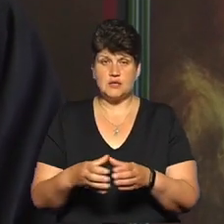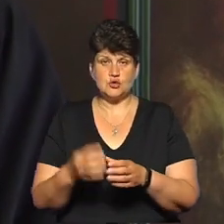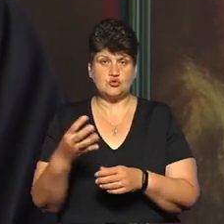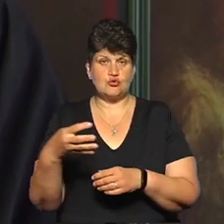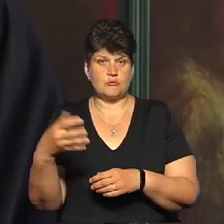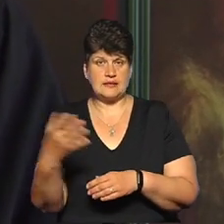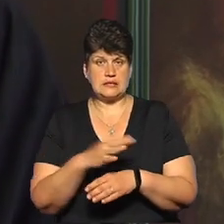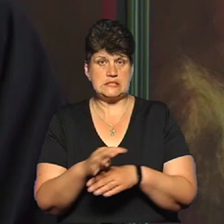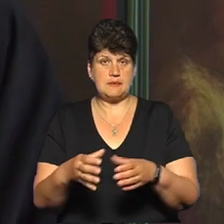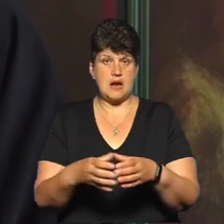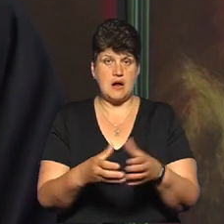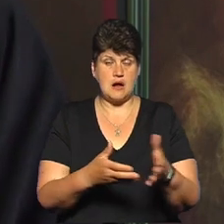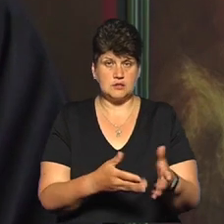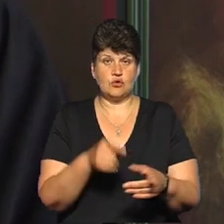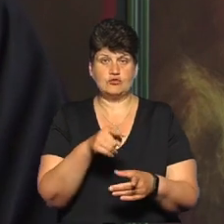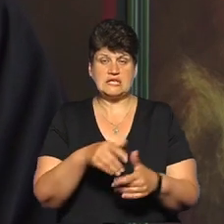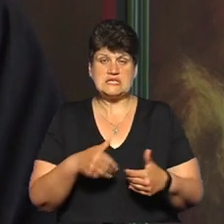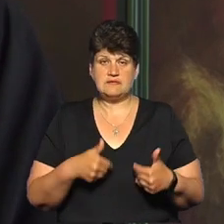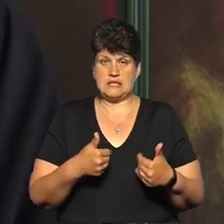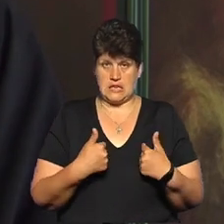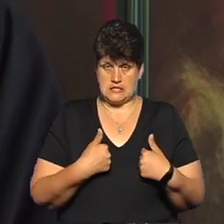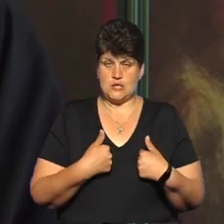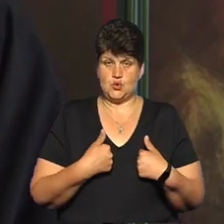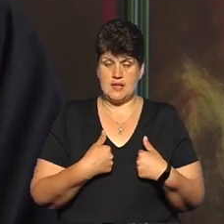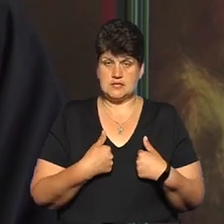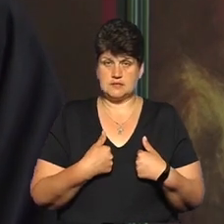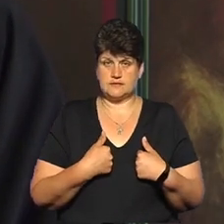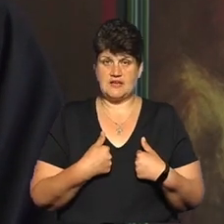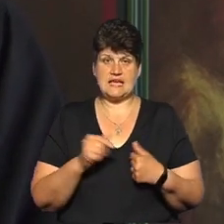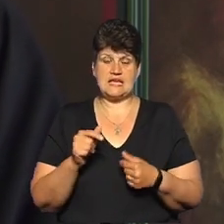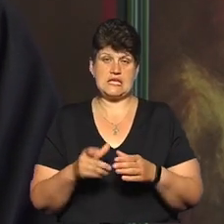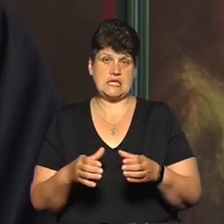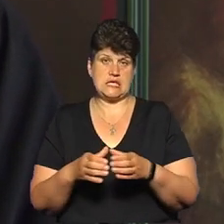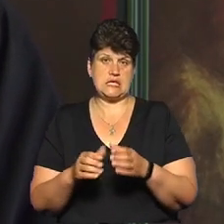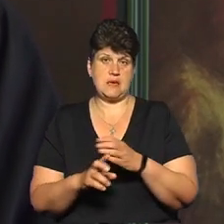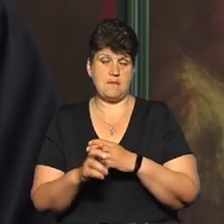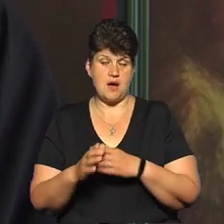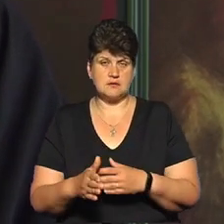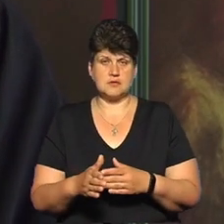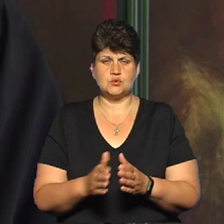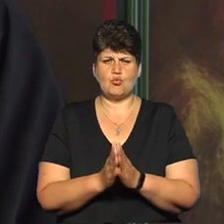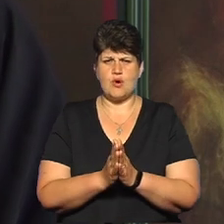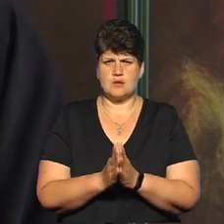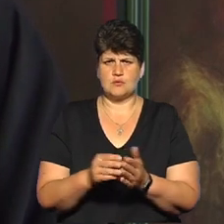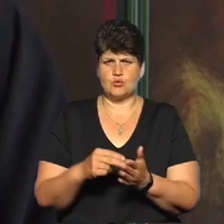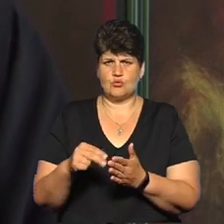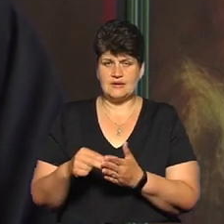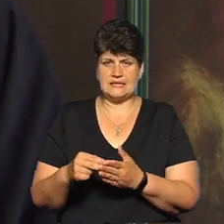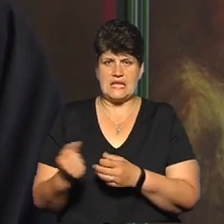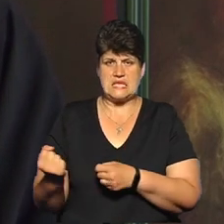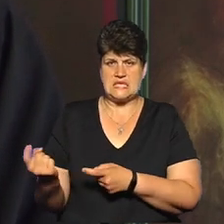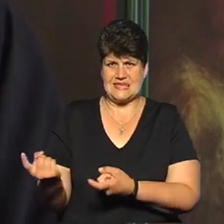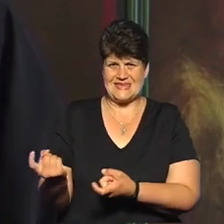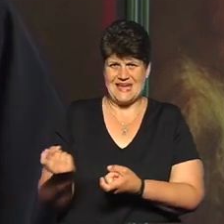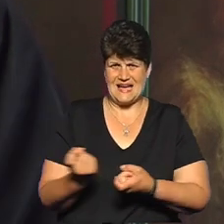бригада, вони зверталися до нас, до єпархії, з проханням допомогти придбати тягачі, тому що